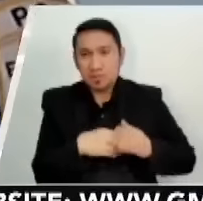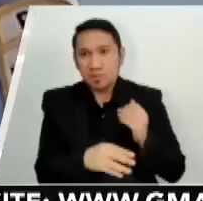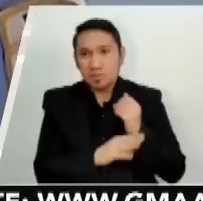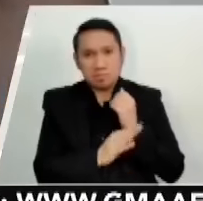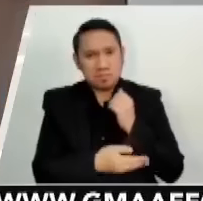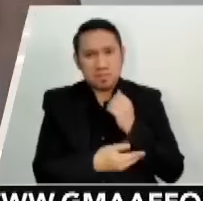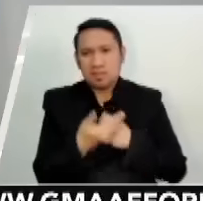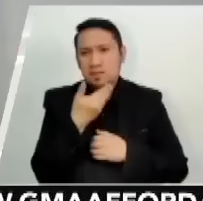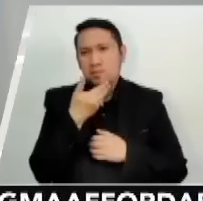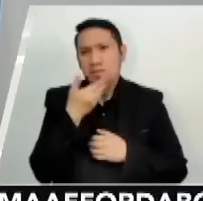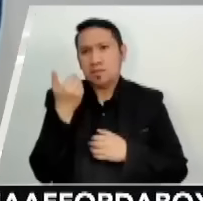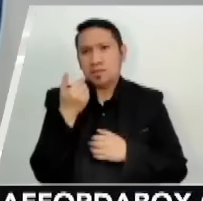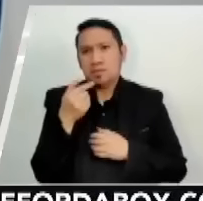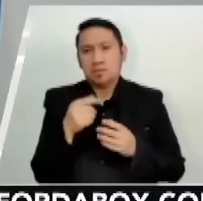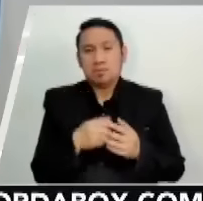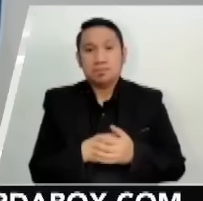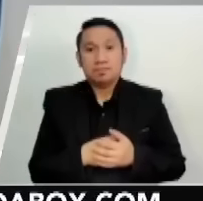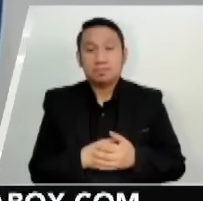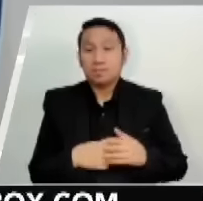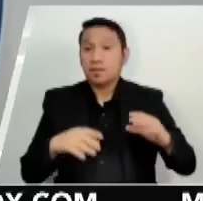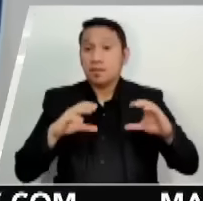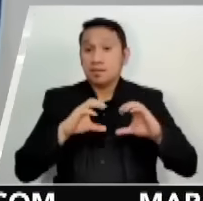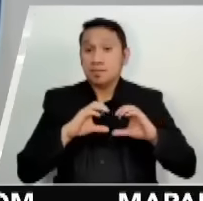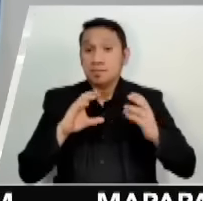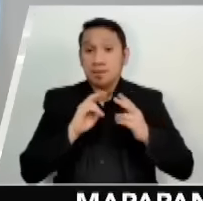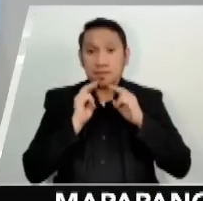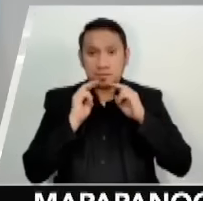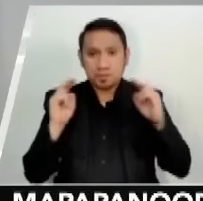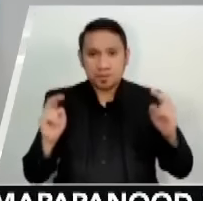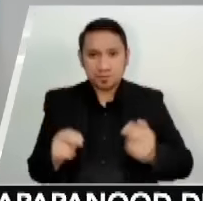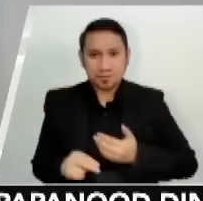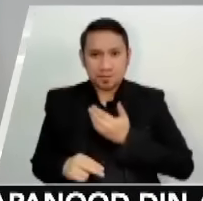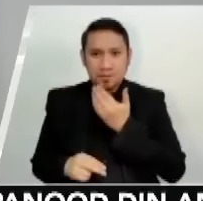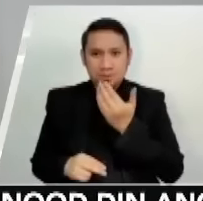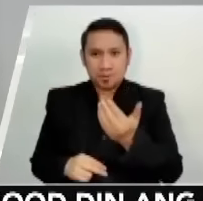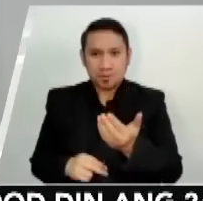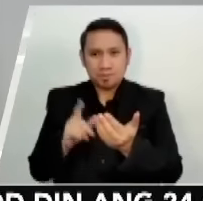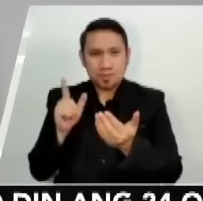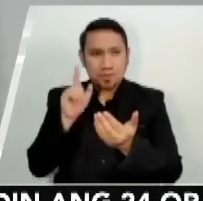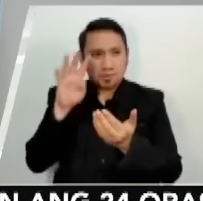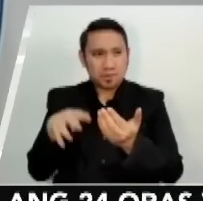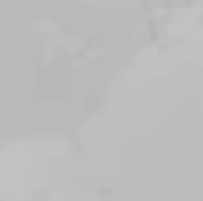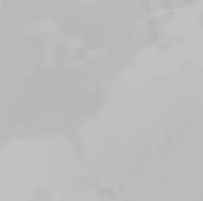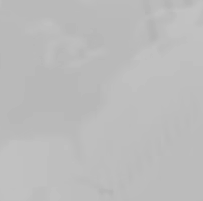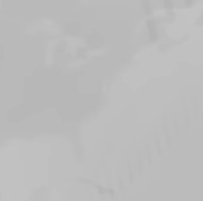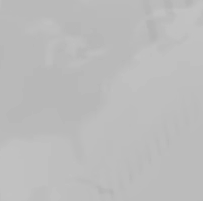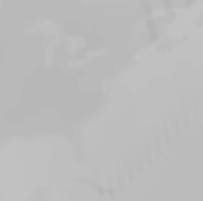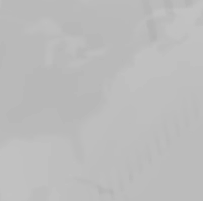mahalagang gamit. Para sa GMA Integrated News, Emil Sumangil, Nakatutok 24 Horas.